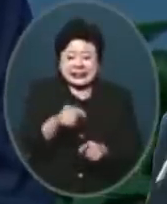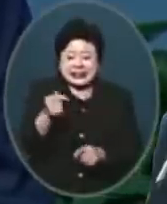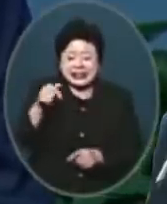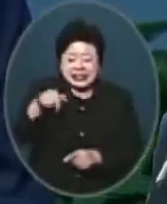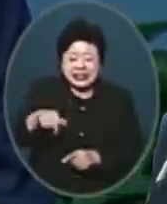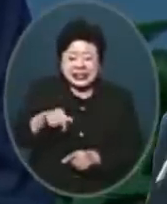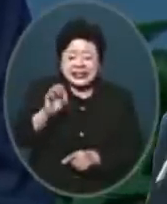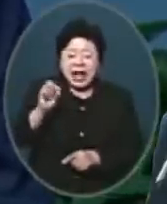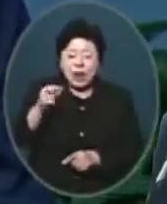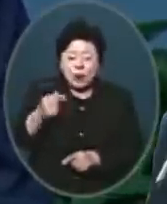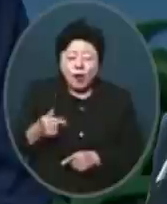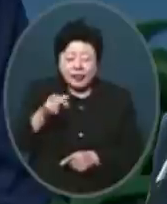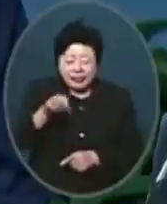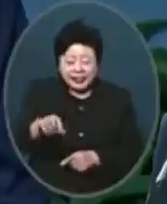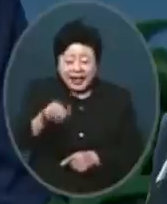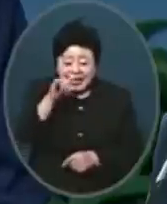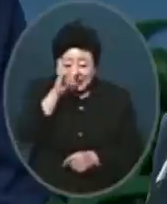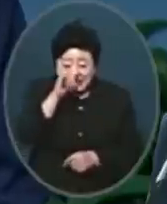함께 맞는 것이라.